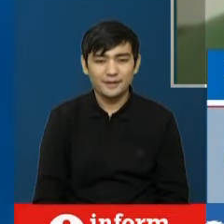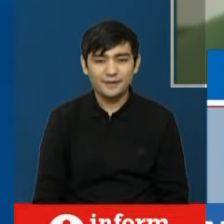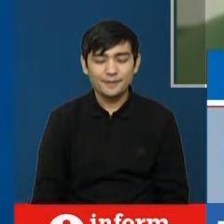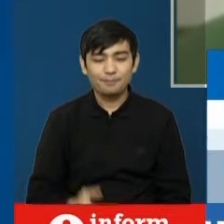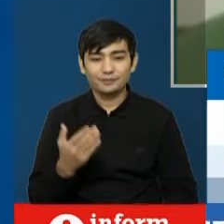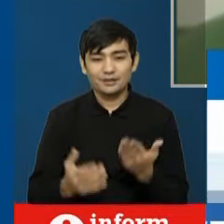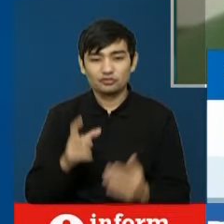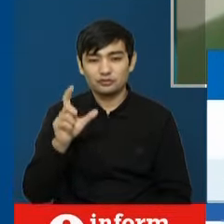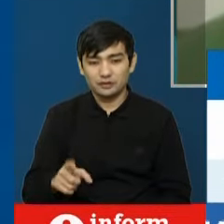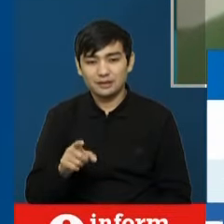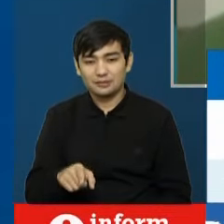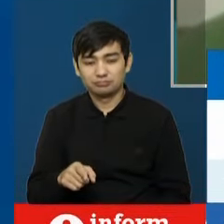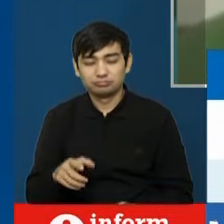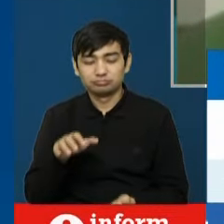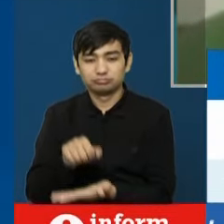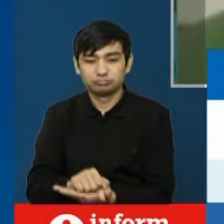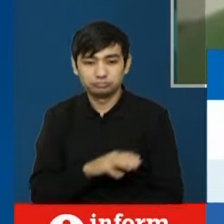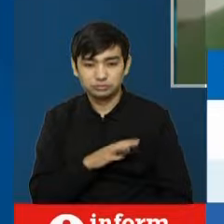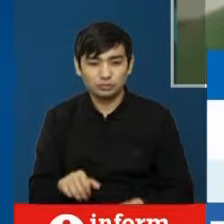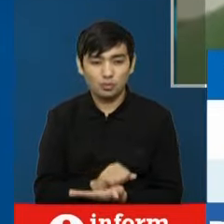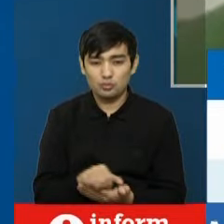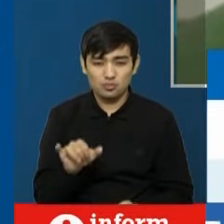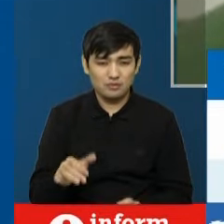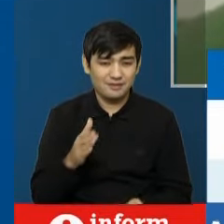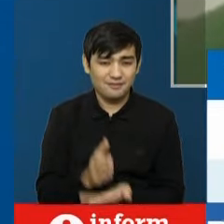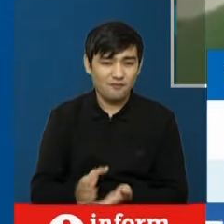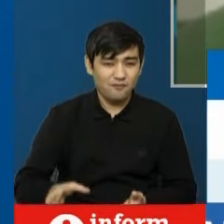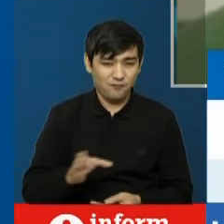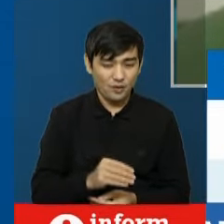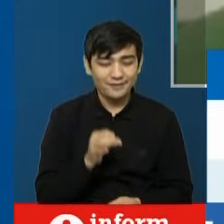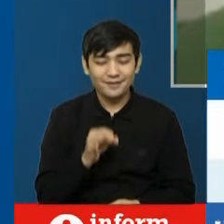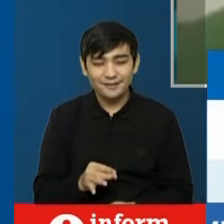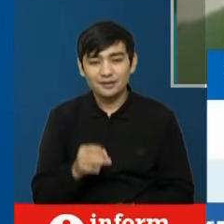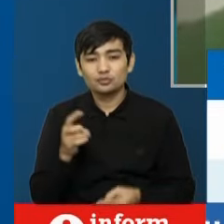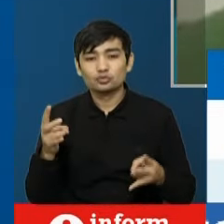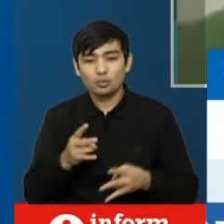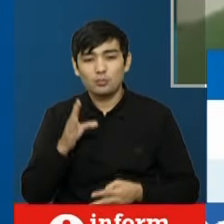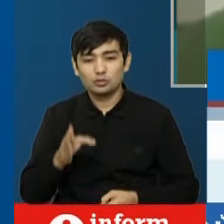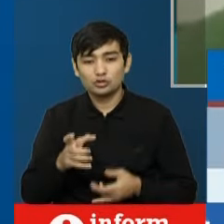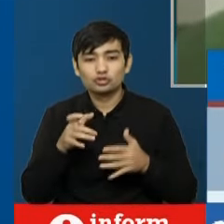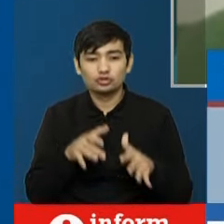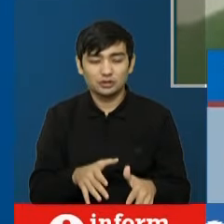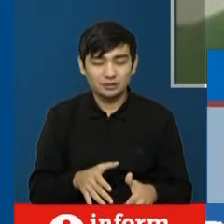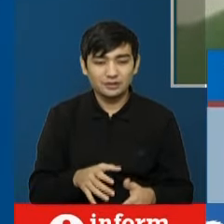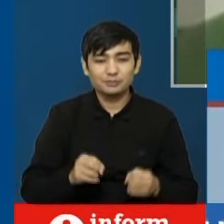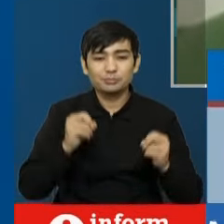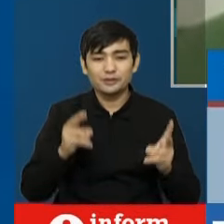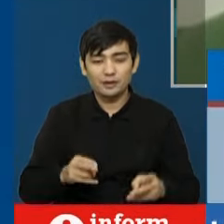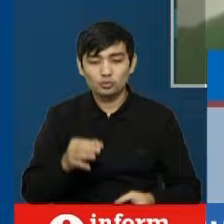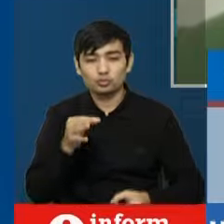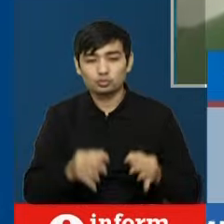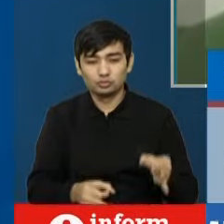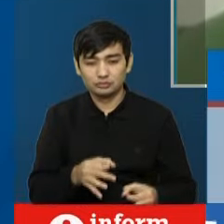легализовал это здание, он имеет все документы на руках, то тогда должно быть решение соответствующего